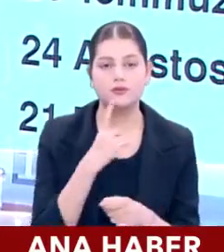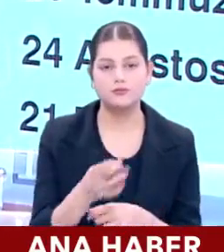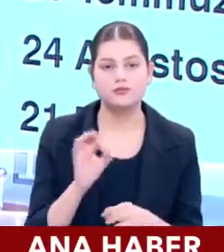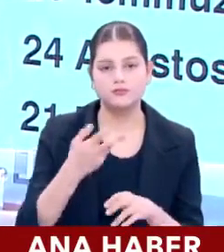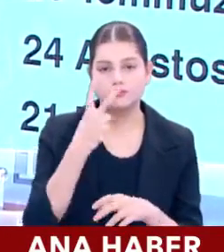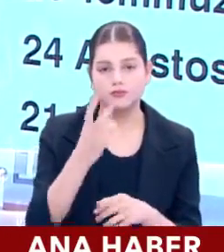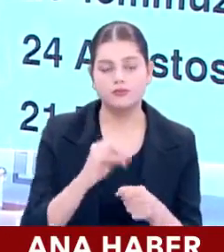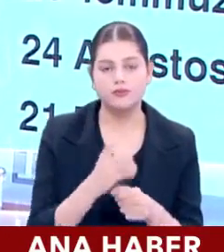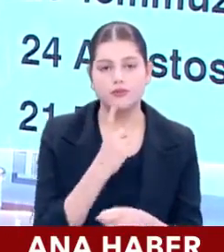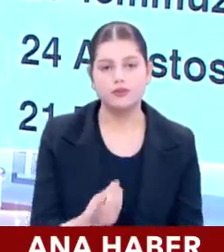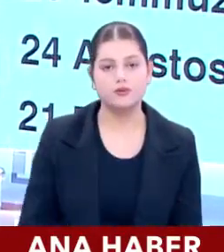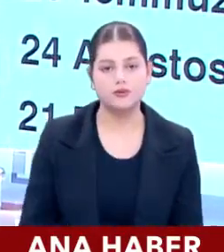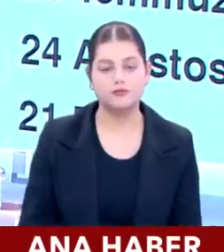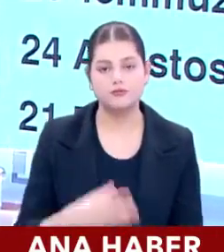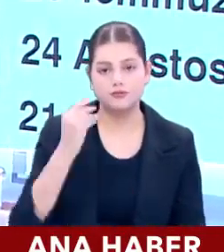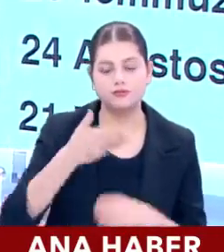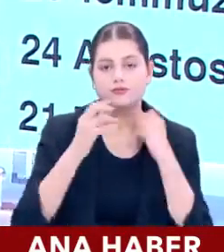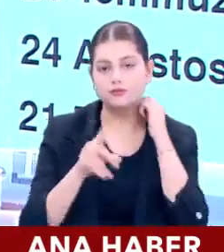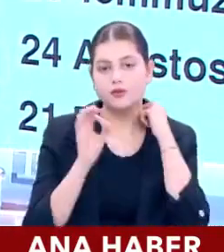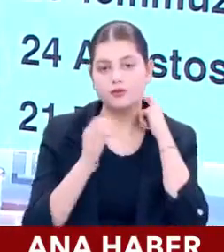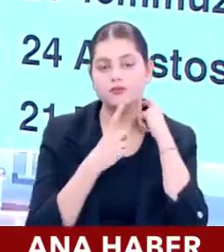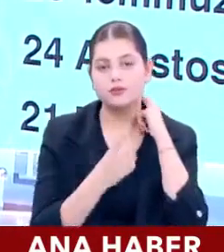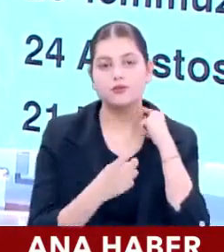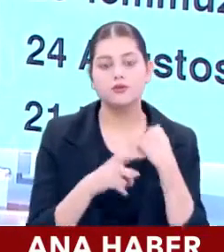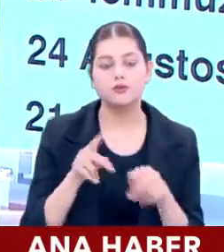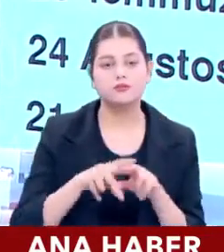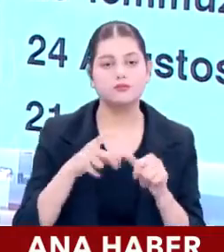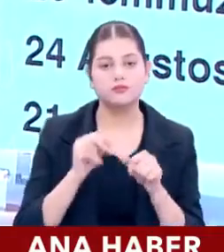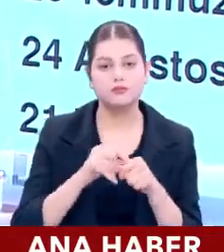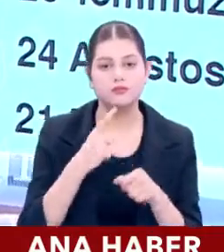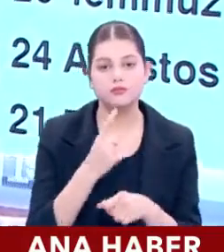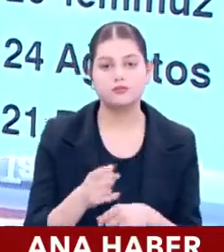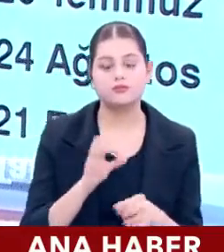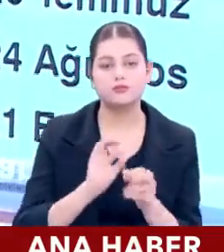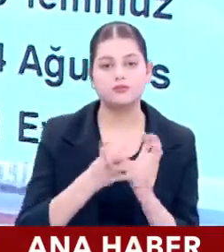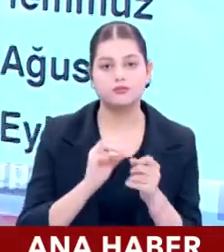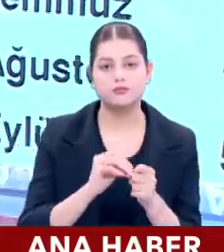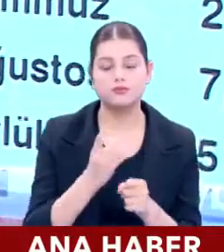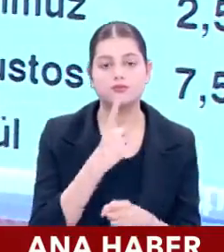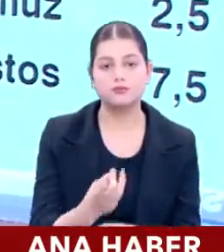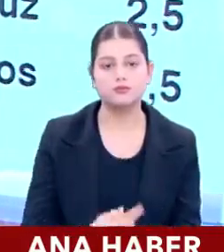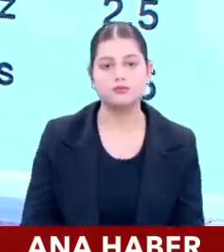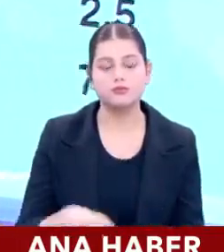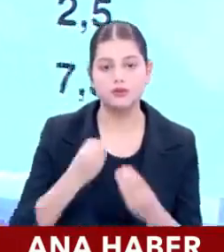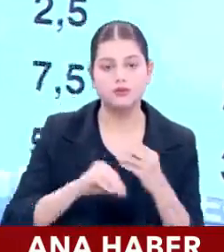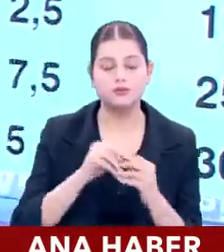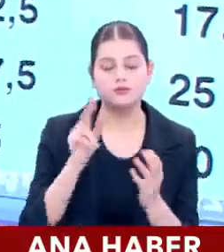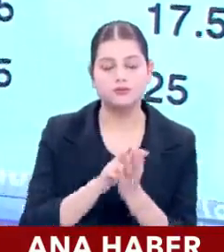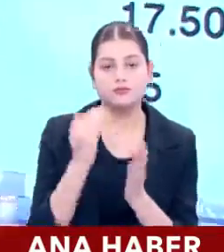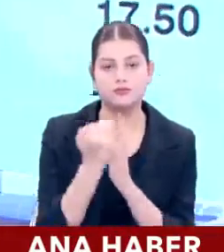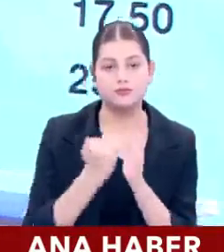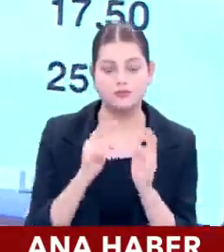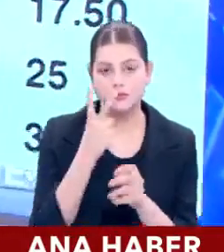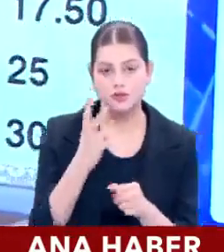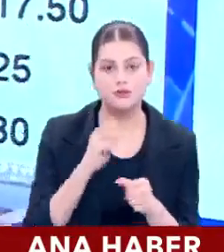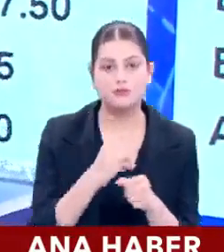öngörülebilirlik yani anlatabiliyor muyum bu önemli zaten şu anda Şimşek ve ekibi de bunu yapmaya çalışıyor faiz kararlarını kademe